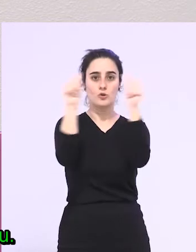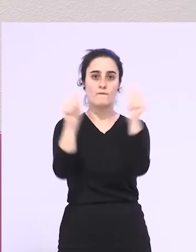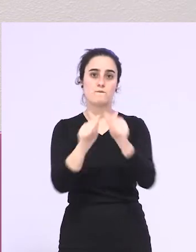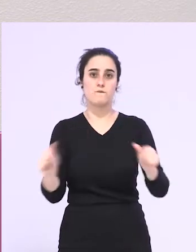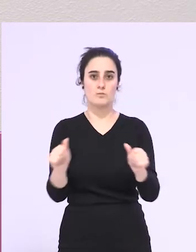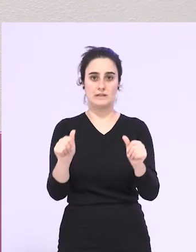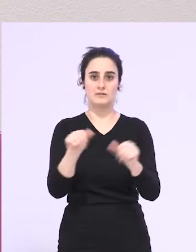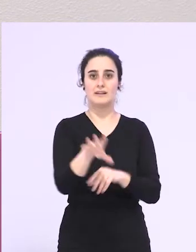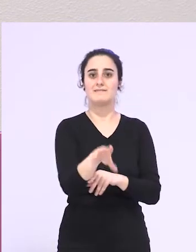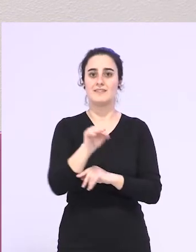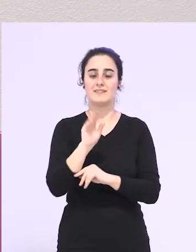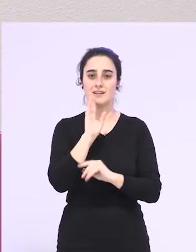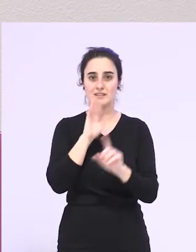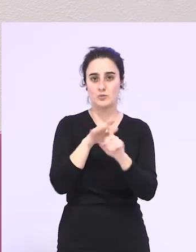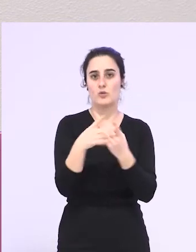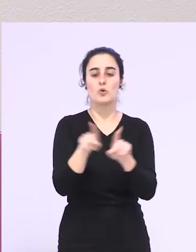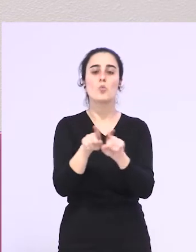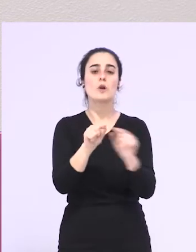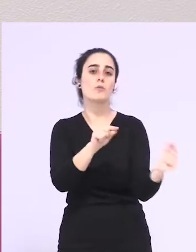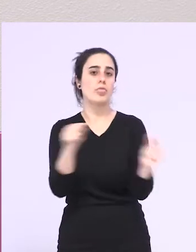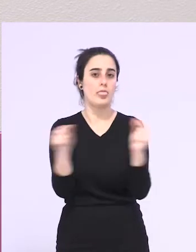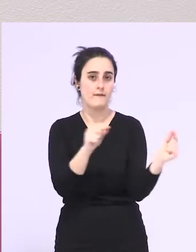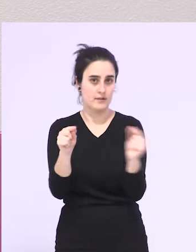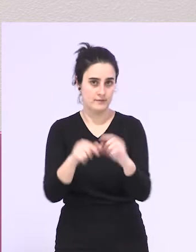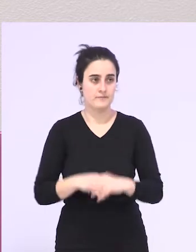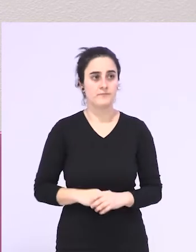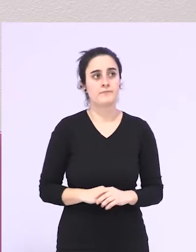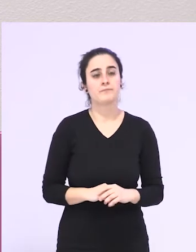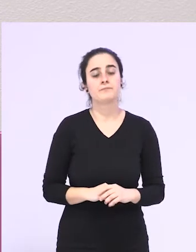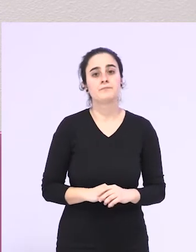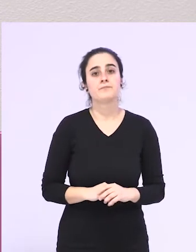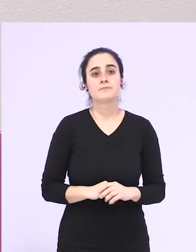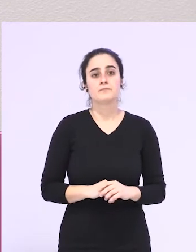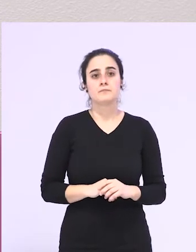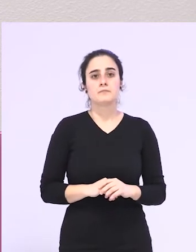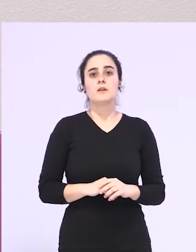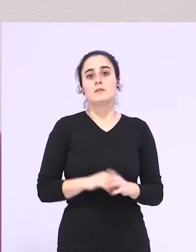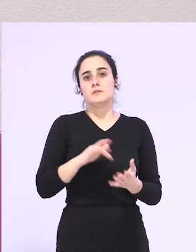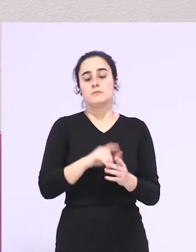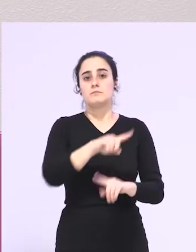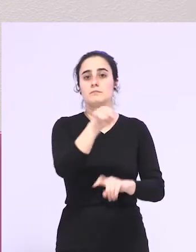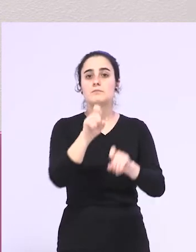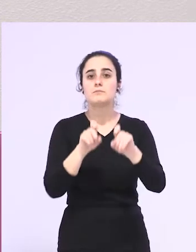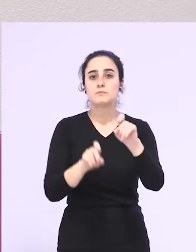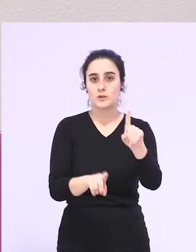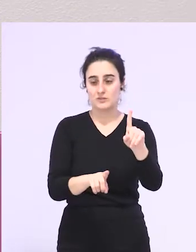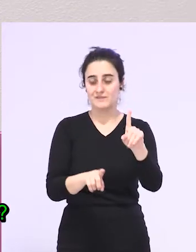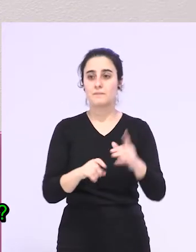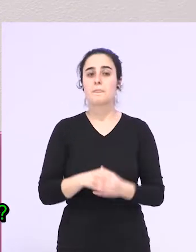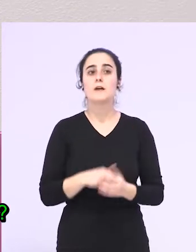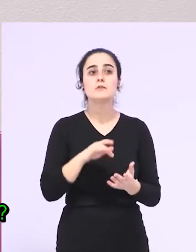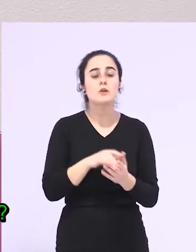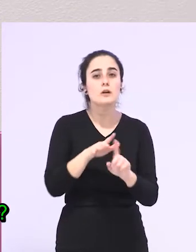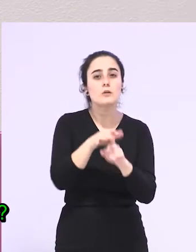esango dugu. Nolabait eztabaida bat bezala sortzen da. Eta da galdera. Indarkeria, erasoa gertatu dena,